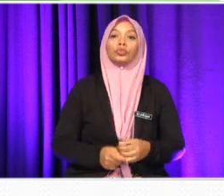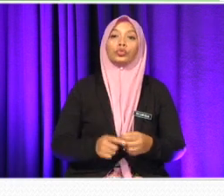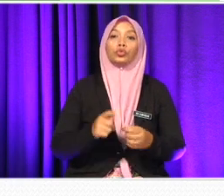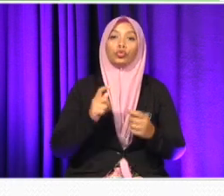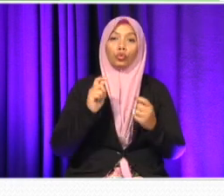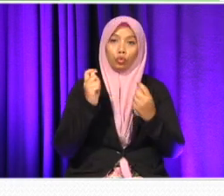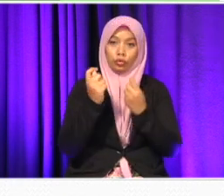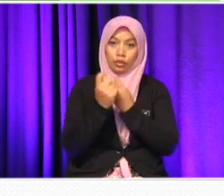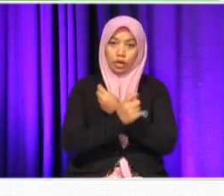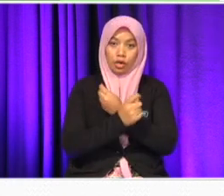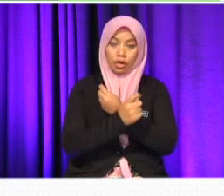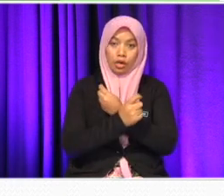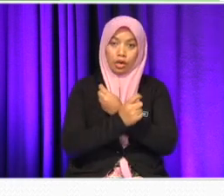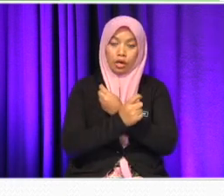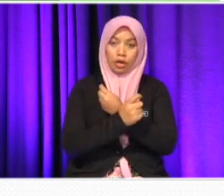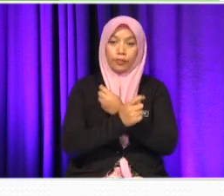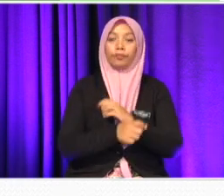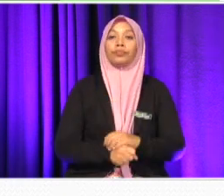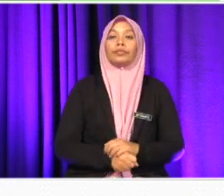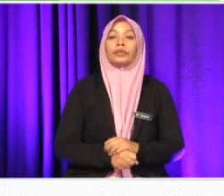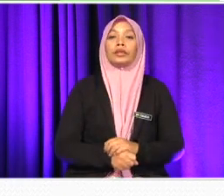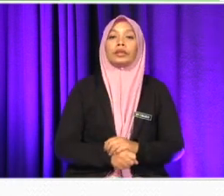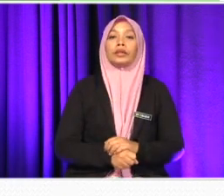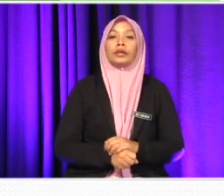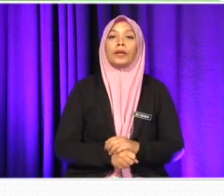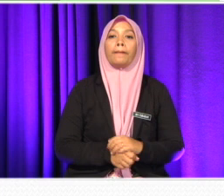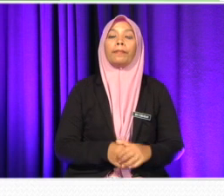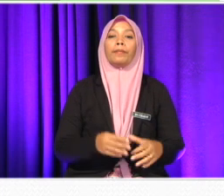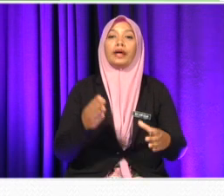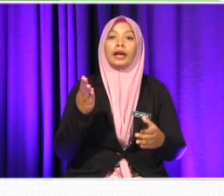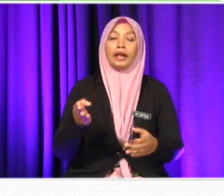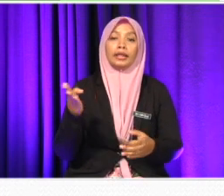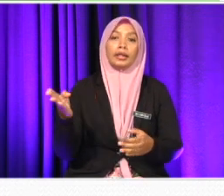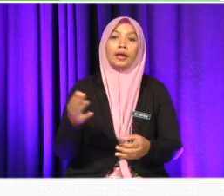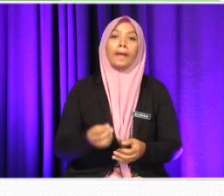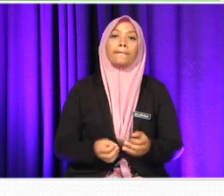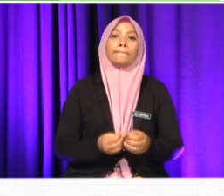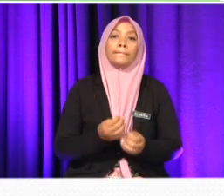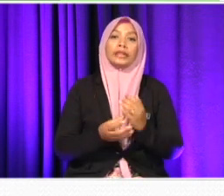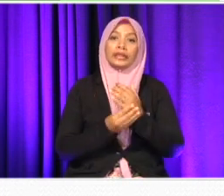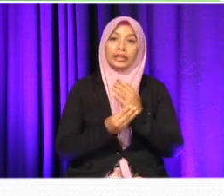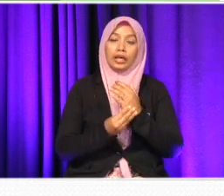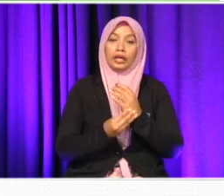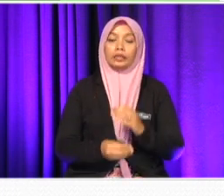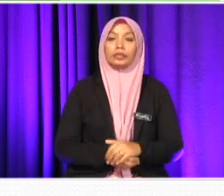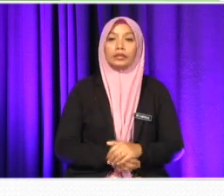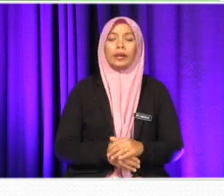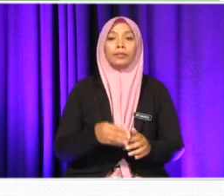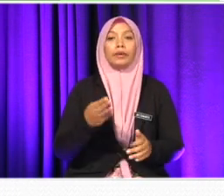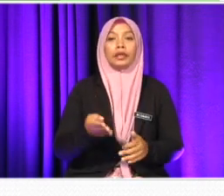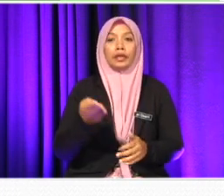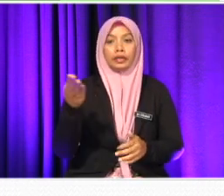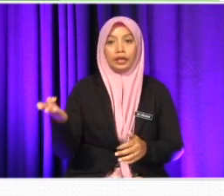Apa itu input input itu menunjuk pada bahan mentah dan kepada output dia menghasilkan lah produk barang